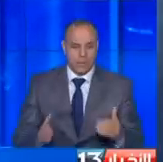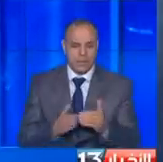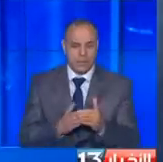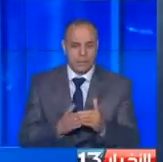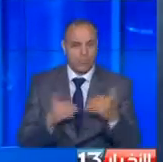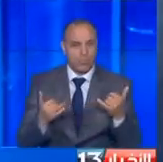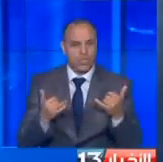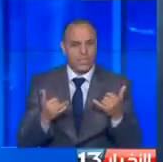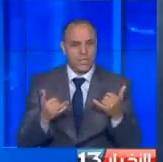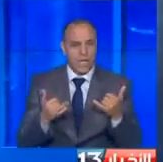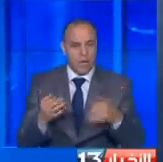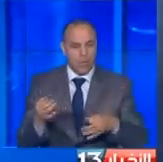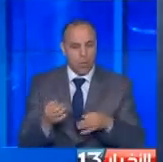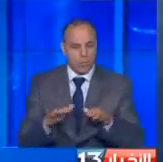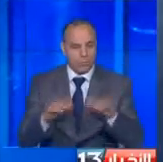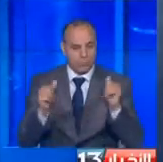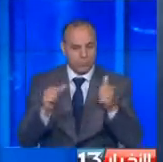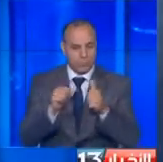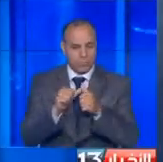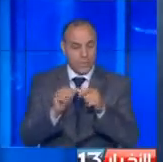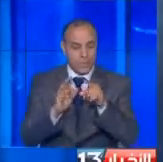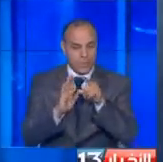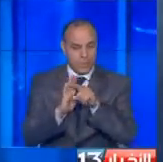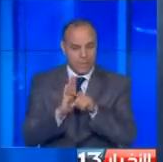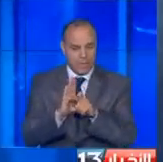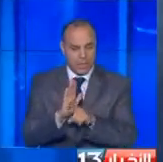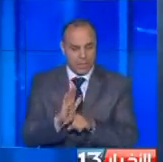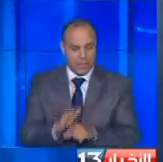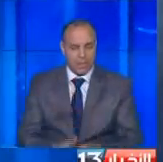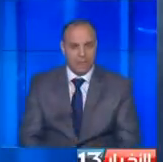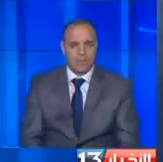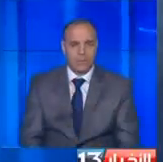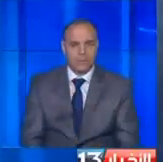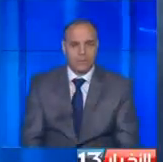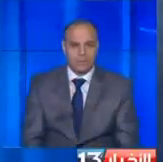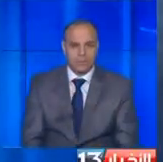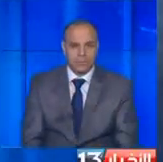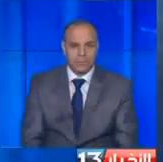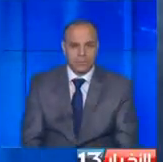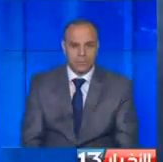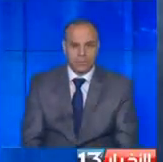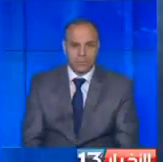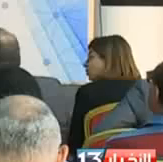بأجواء الموسيقى الكلاسيكية نختم النشرة، وهذا تذكير بأبرز عناوينها.